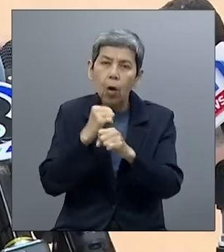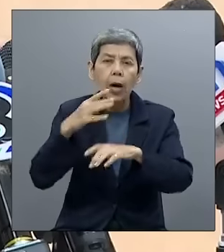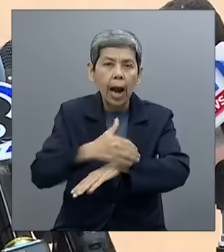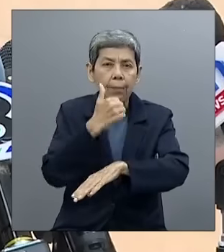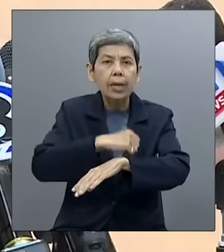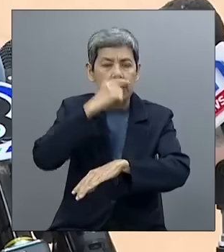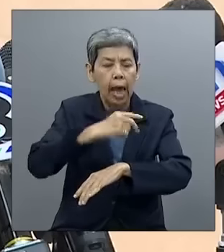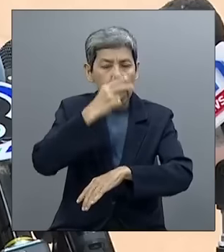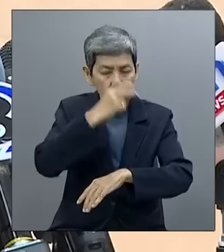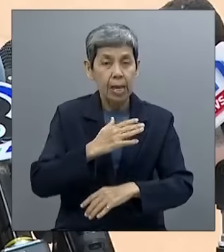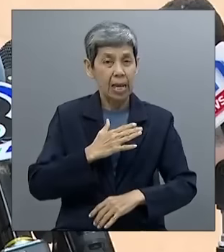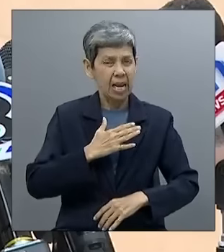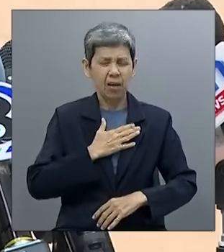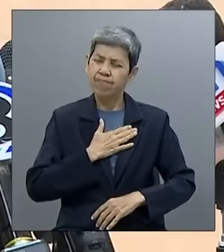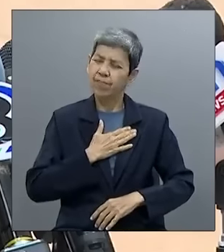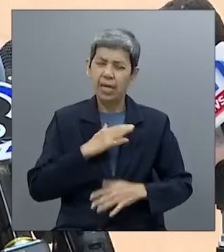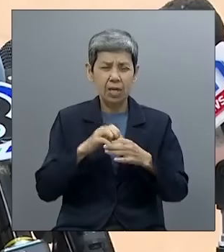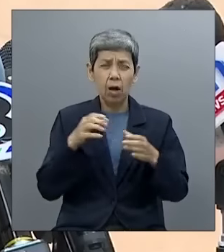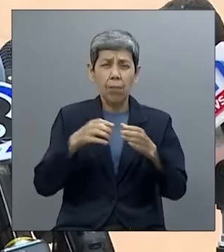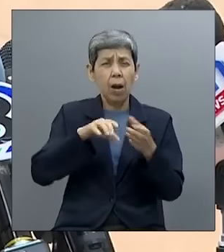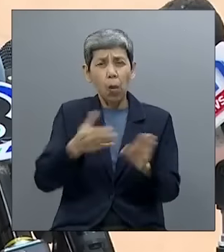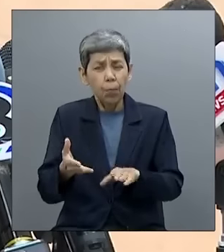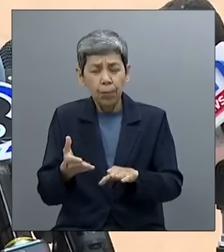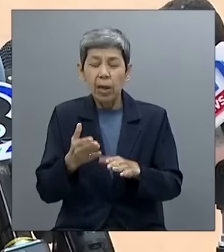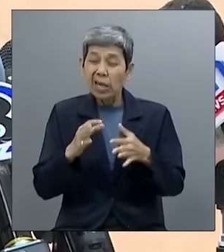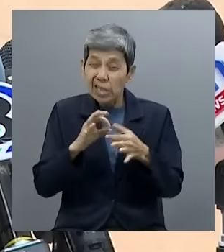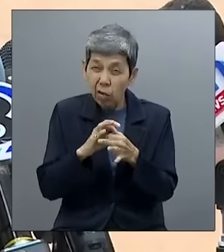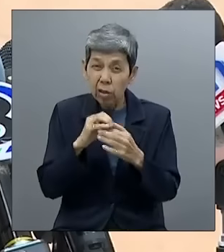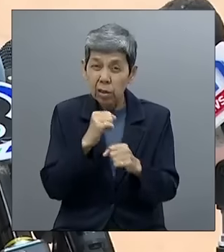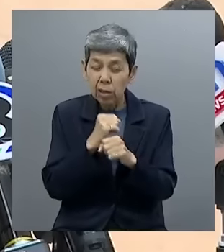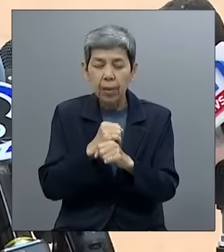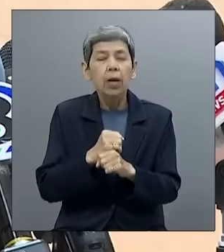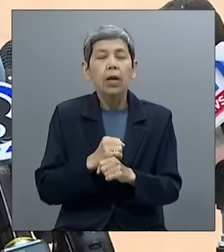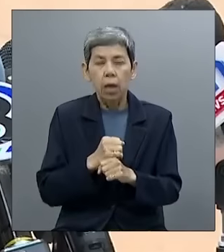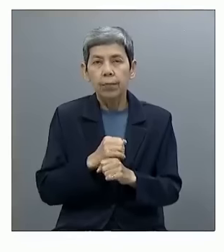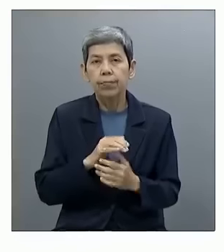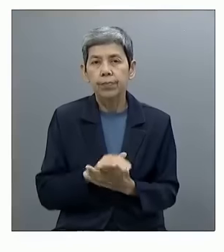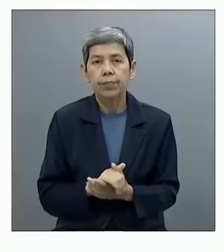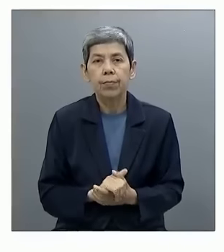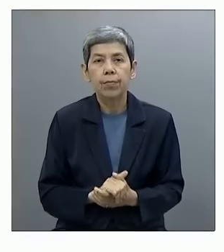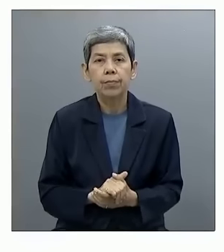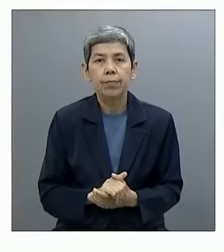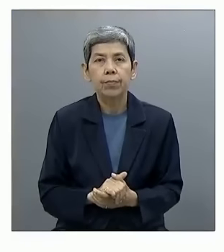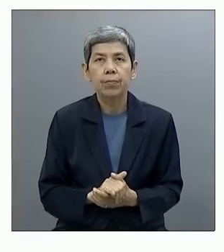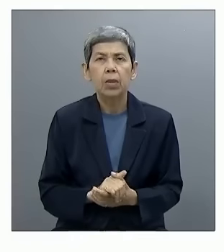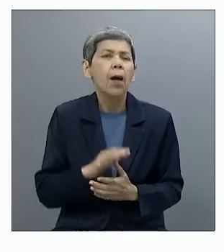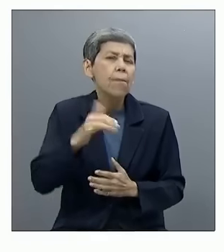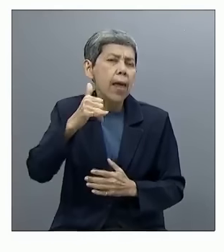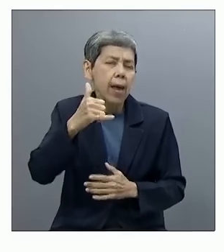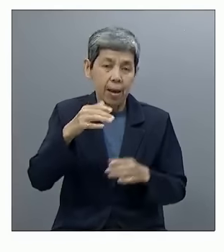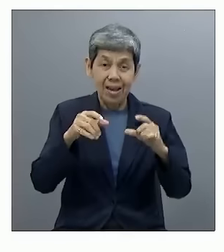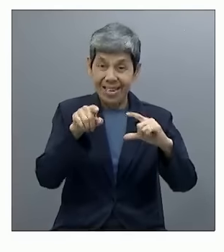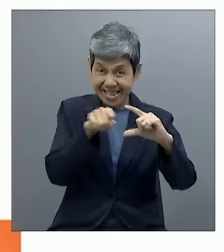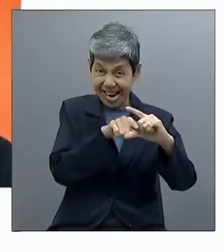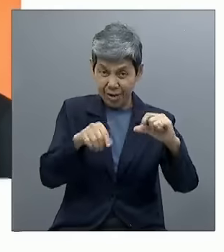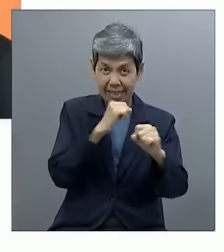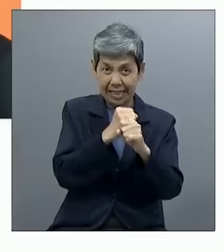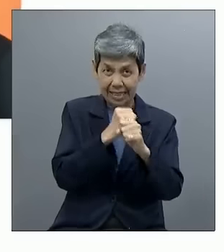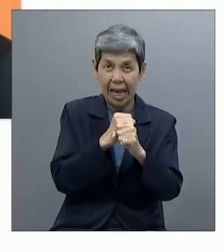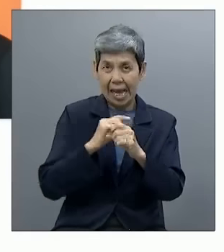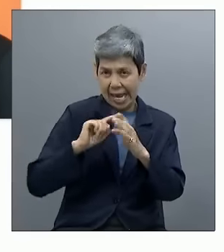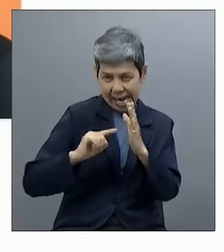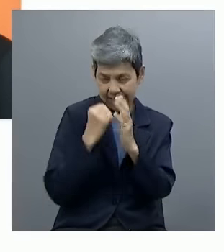าเนี่ยแต่เราก็ไม่อยากใช้เรื่องของการยุบพรรคเนี่ยมันเป็นเรื่องปกตินะครับ เป็นไปได้ค่ะว่าพรรคก้าวไกลจะเริ่มสเต็